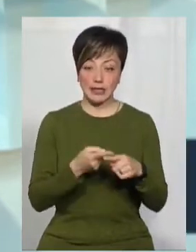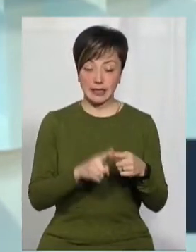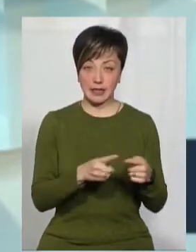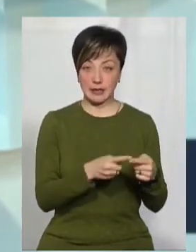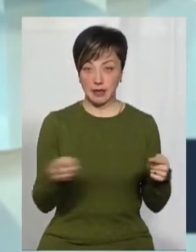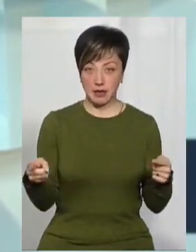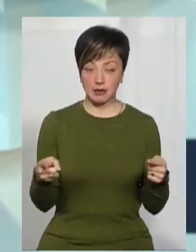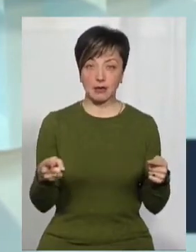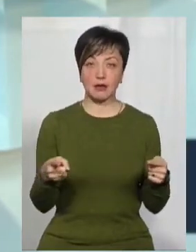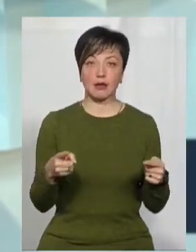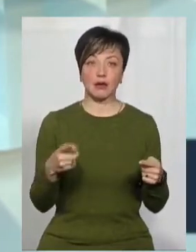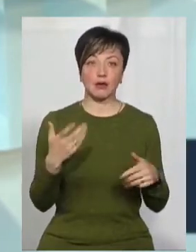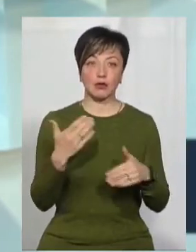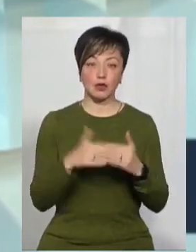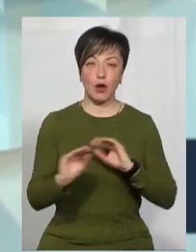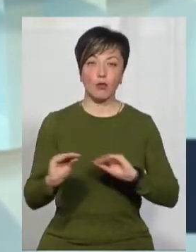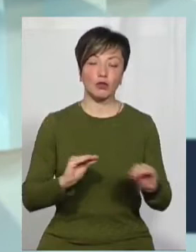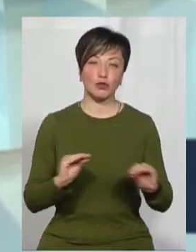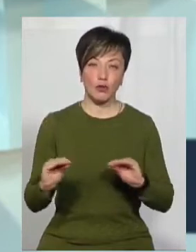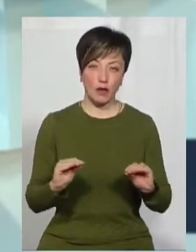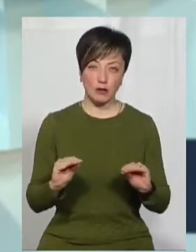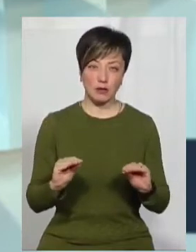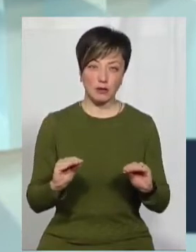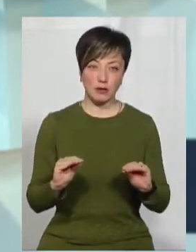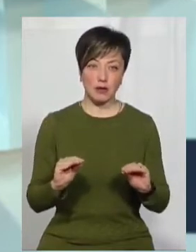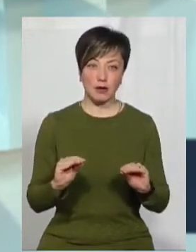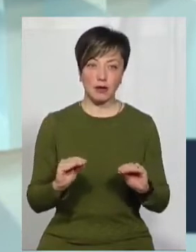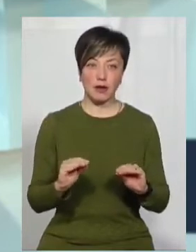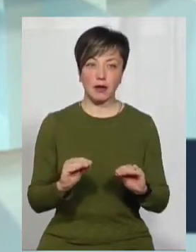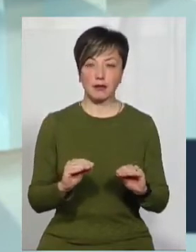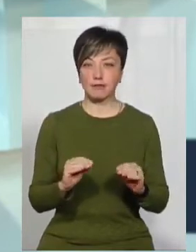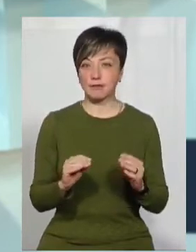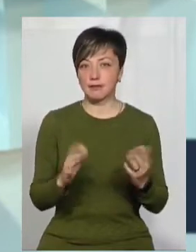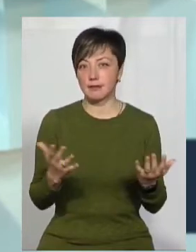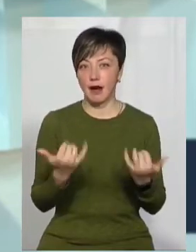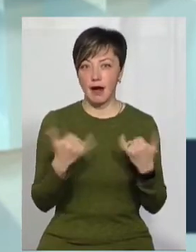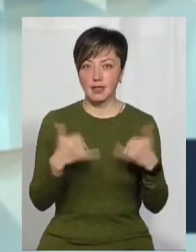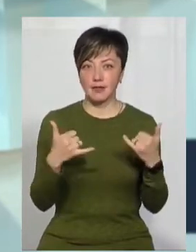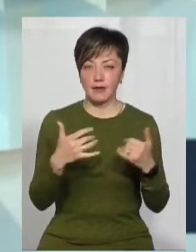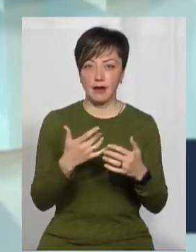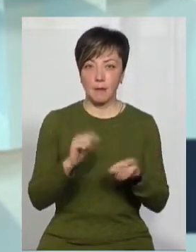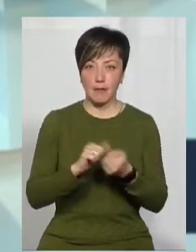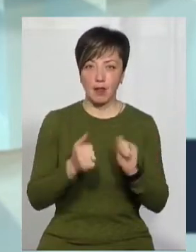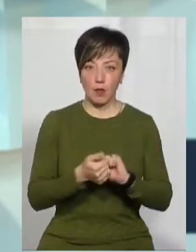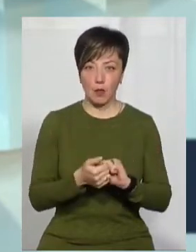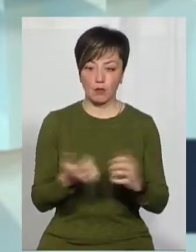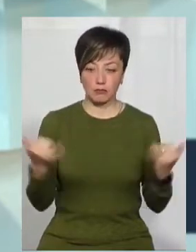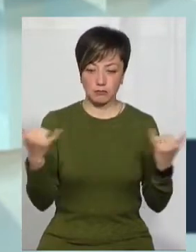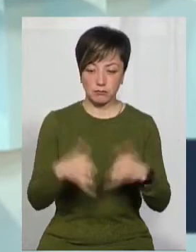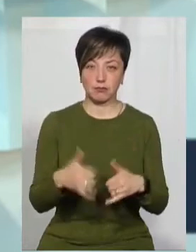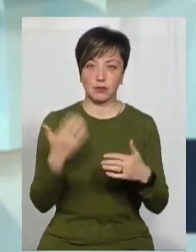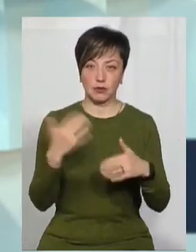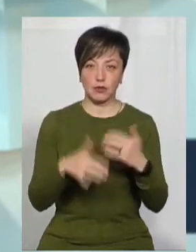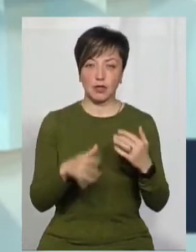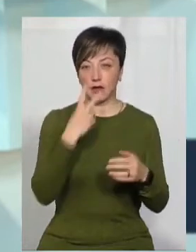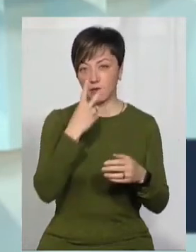ділянках відбулася регенерація, влаштувалися вирівнюючі шари асфальтобетону. І картинка ну, абсолютно інша, вона якби і візуально